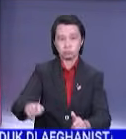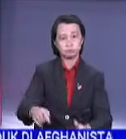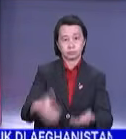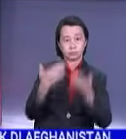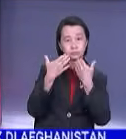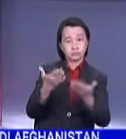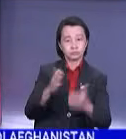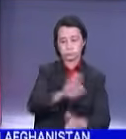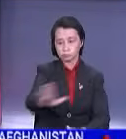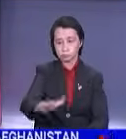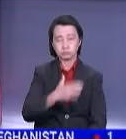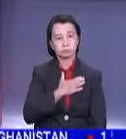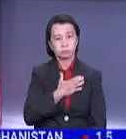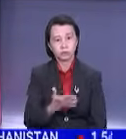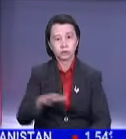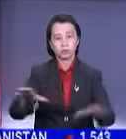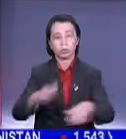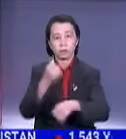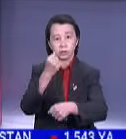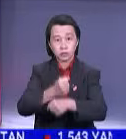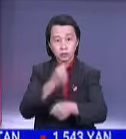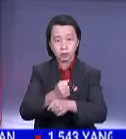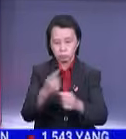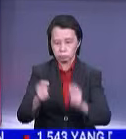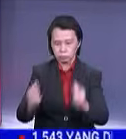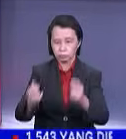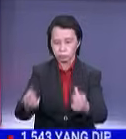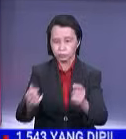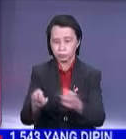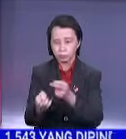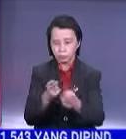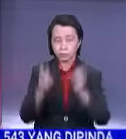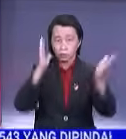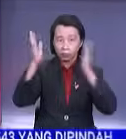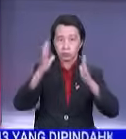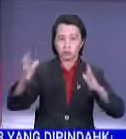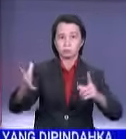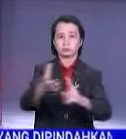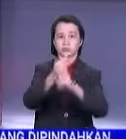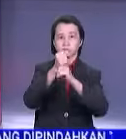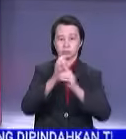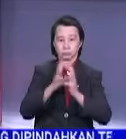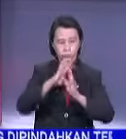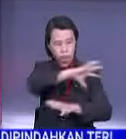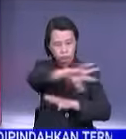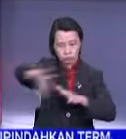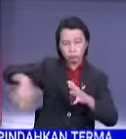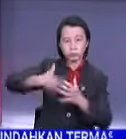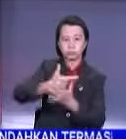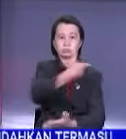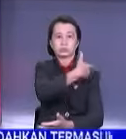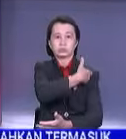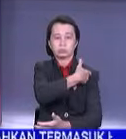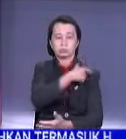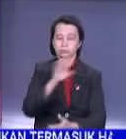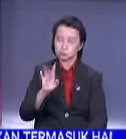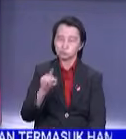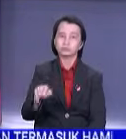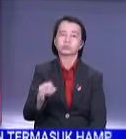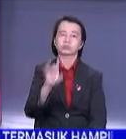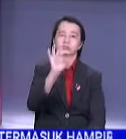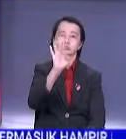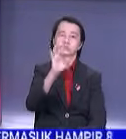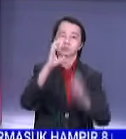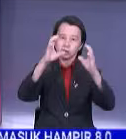Kami tetap menjalankan tugas demi mempercepat kan usaha negara mencapai immunity kelompok adalah salah satu